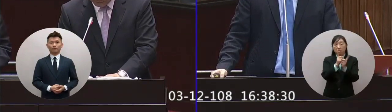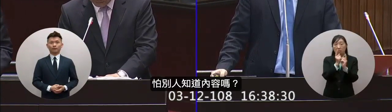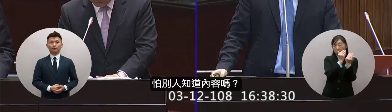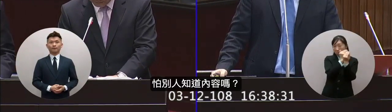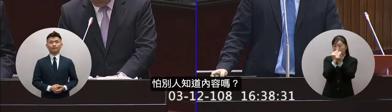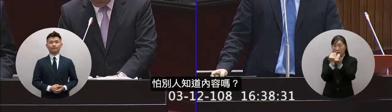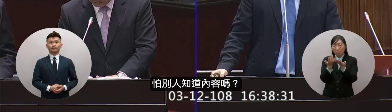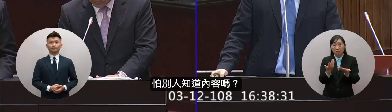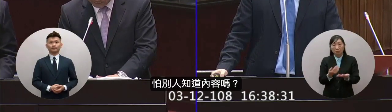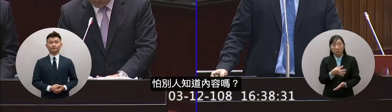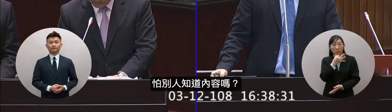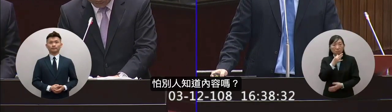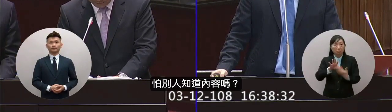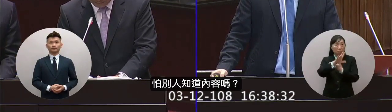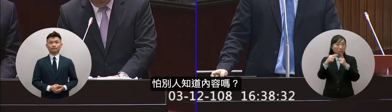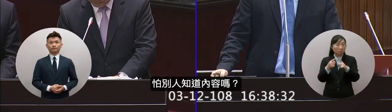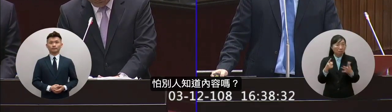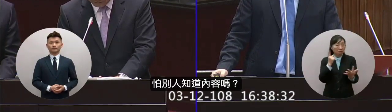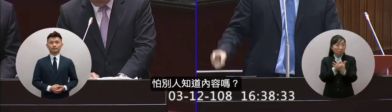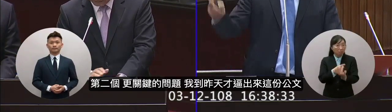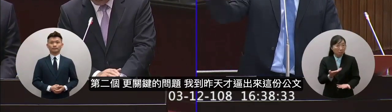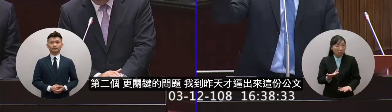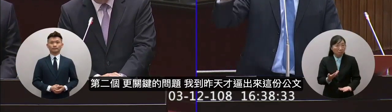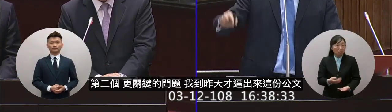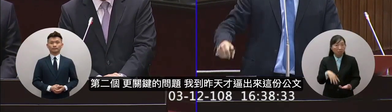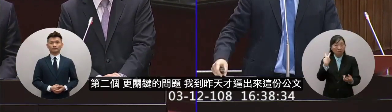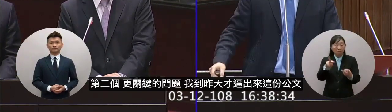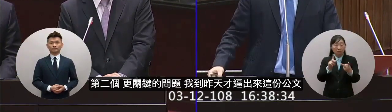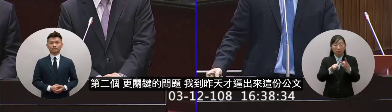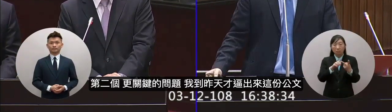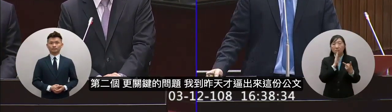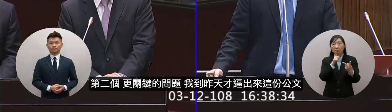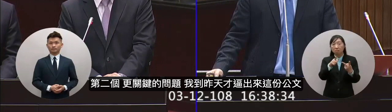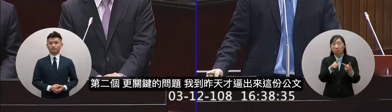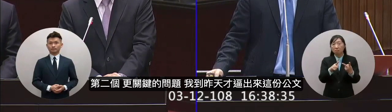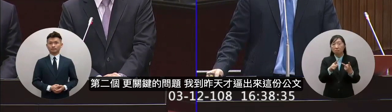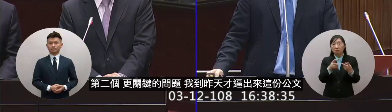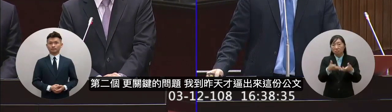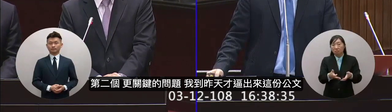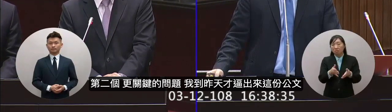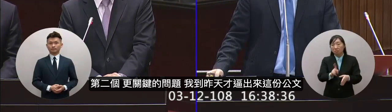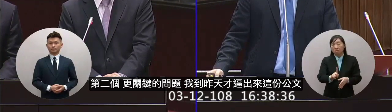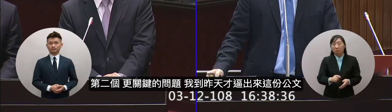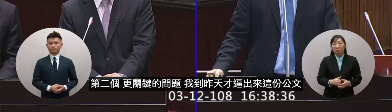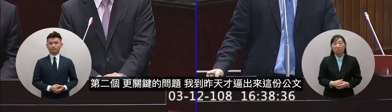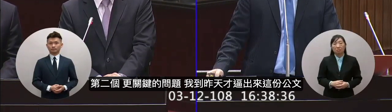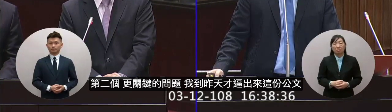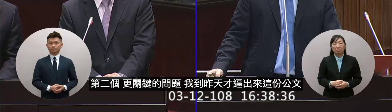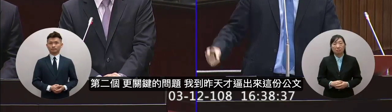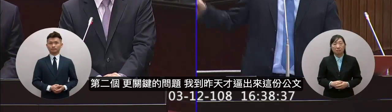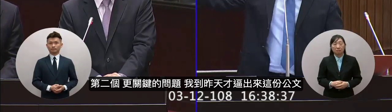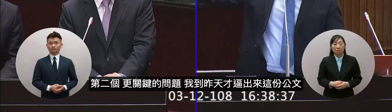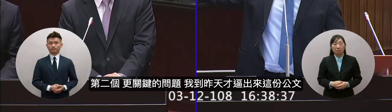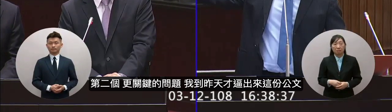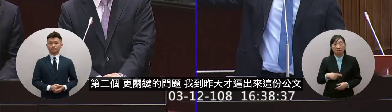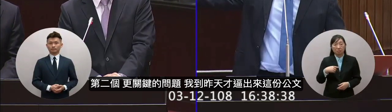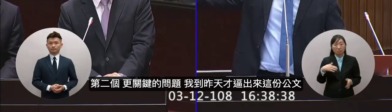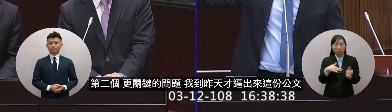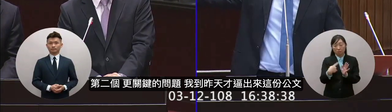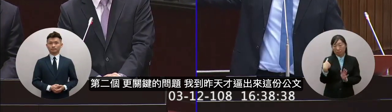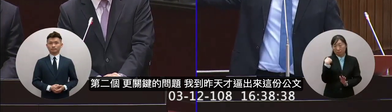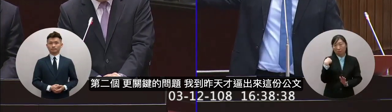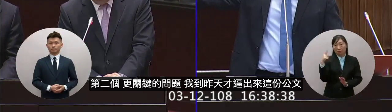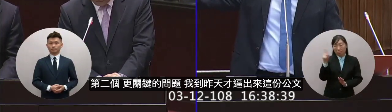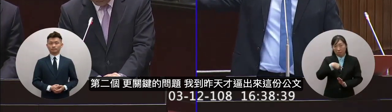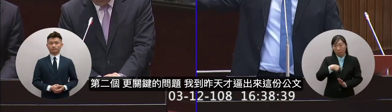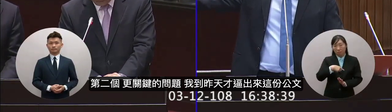的，怕别人知道内容吗？第二个更关键的问题，我到昨天才逼